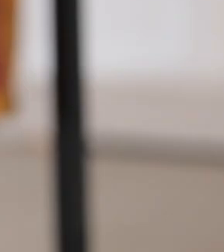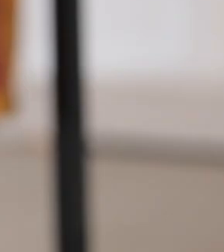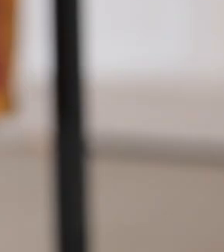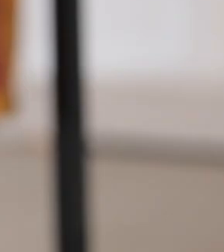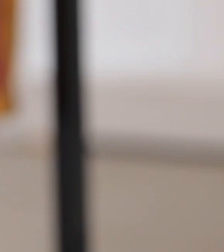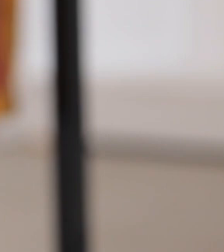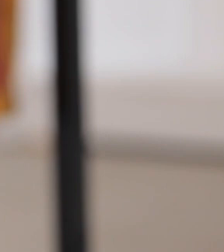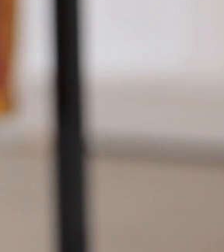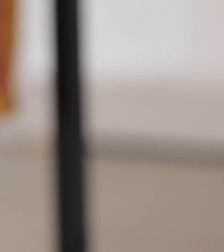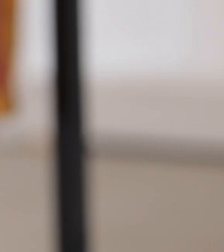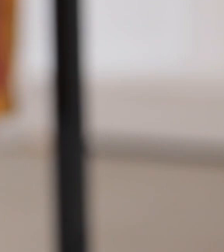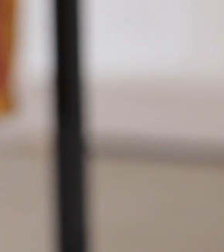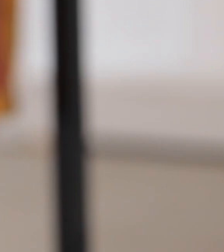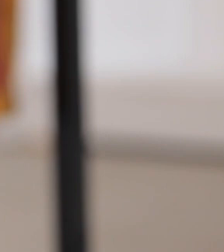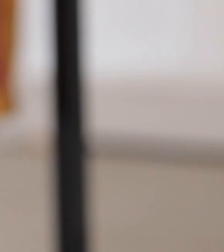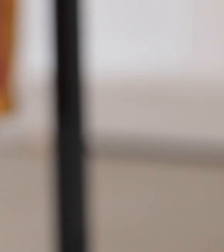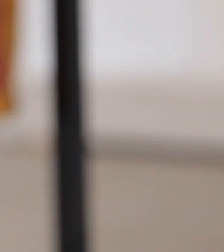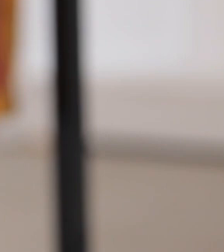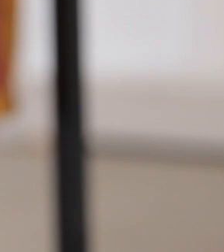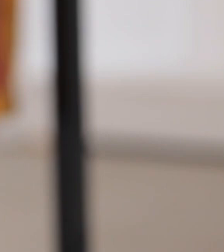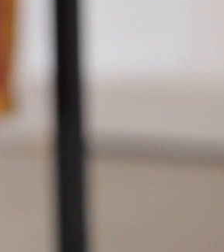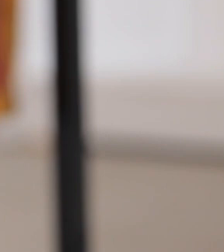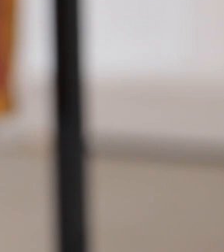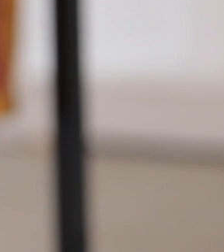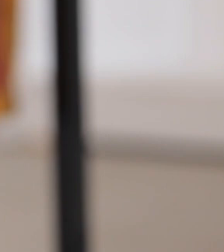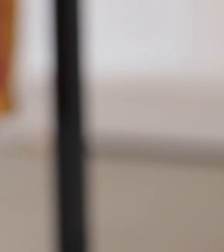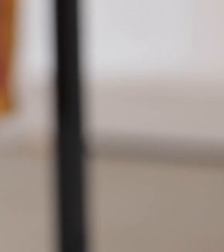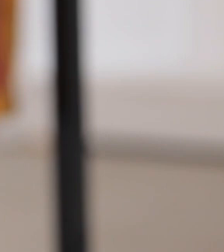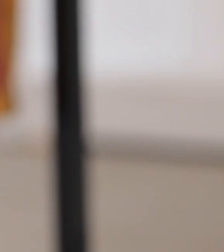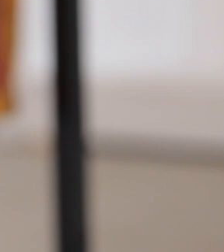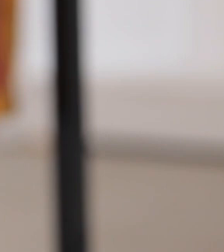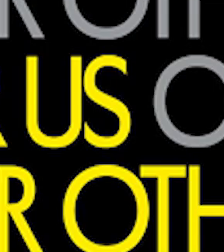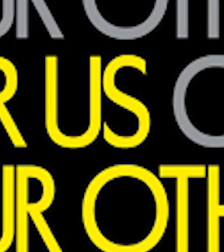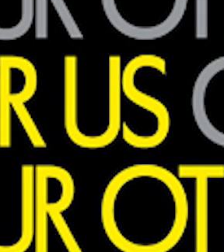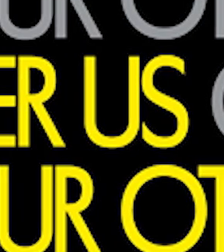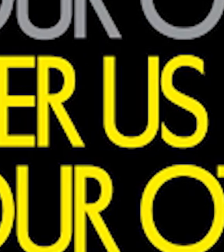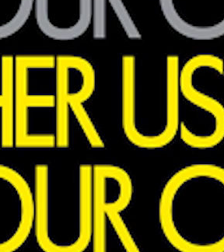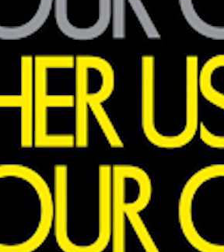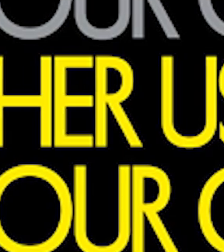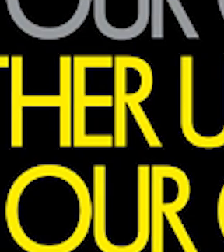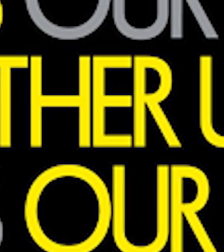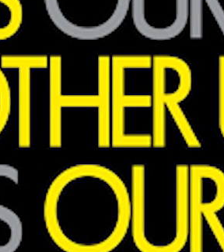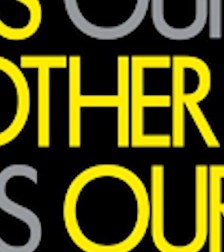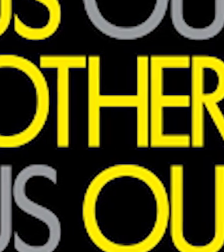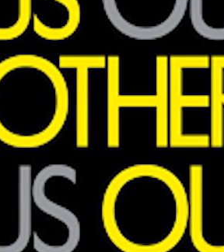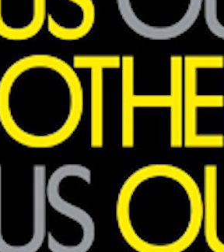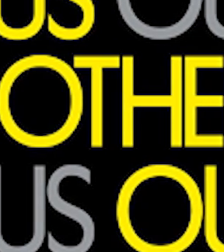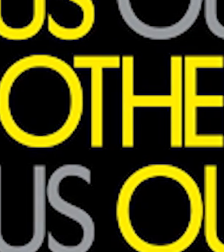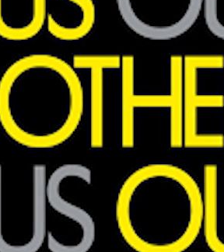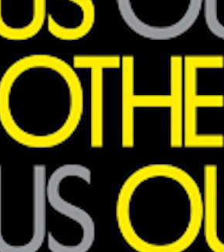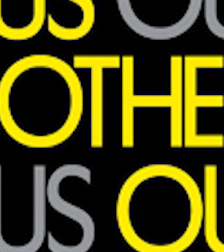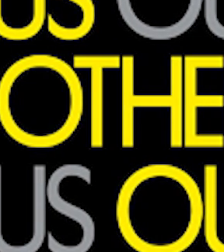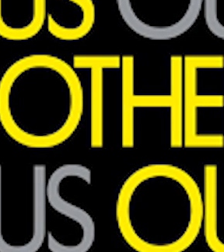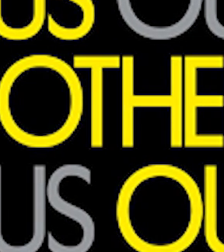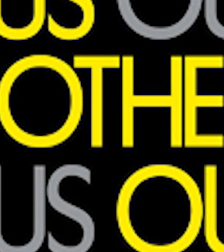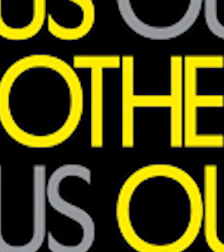Bienala se situează, nu doar în context internațional, ci și în relație cu țările din jurul României. De asemenea, un